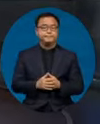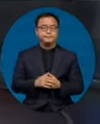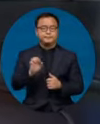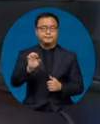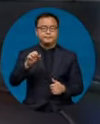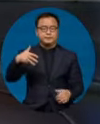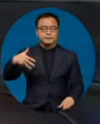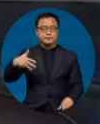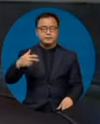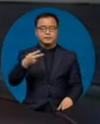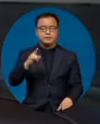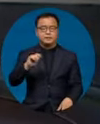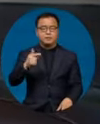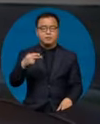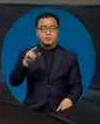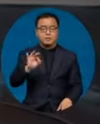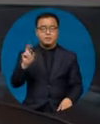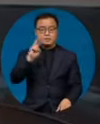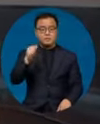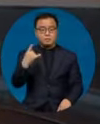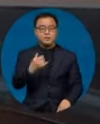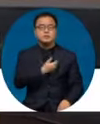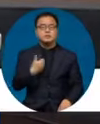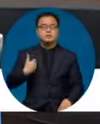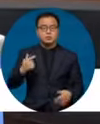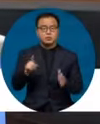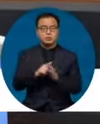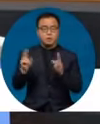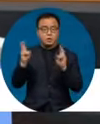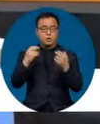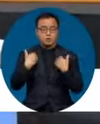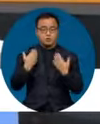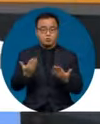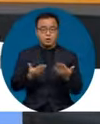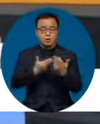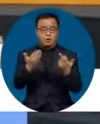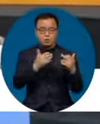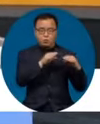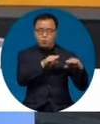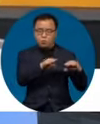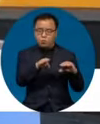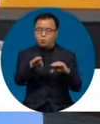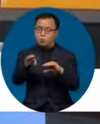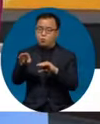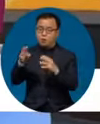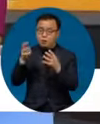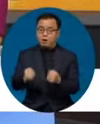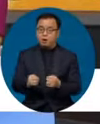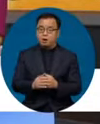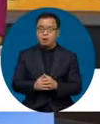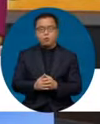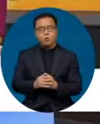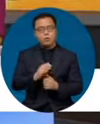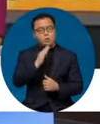평창 대관령 음악제를 느긋하게 즐기기 위해서 회사에 휴가까지 내고 강원도를 향하는 클래식 애호가들도 많다고 들었습니다. 그 정도로